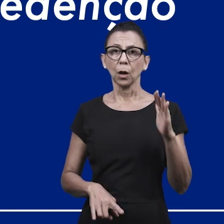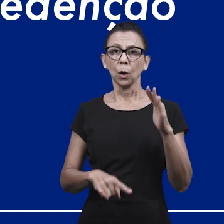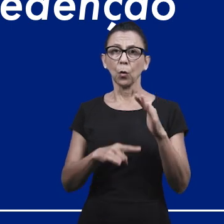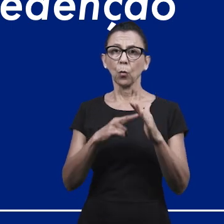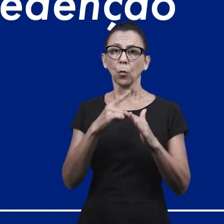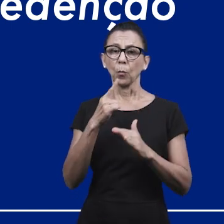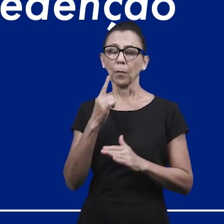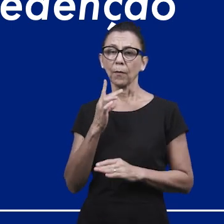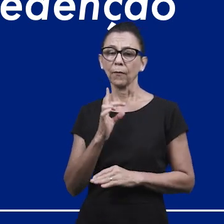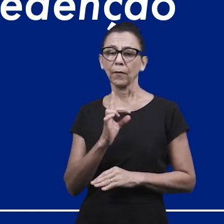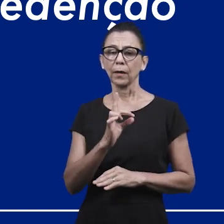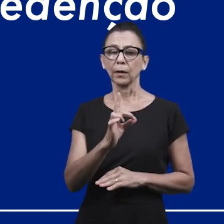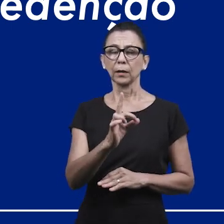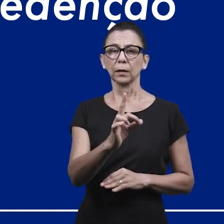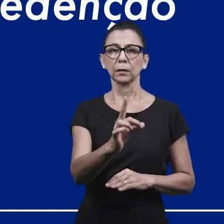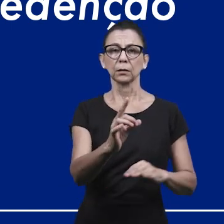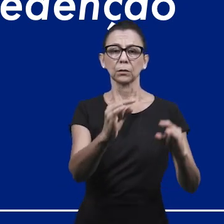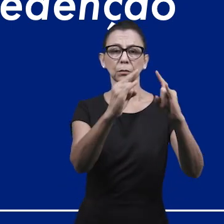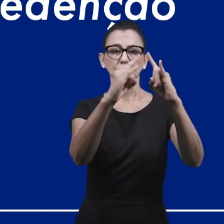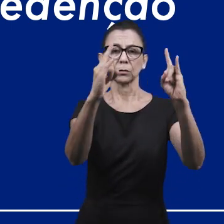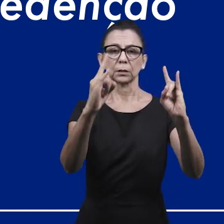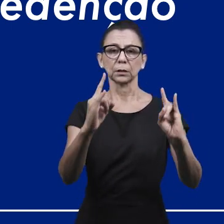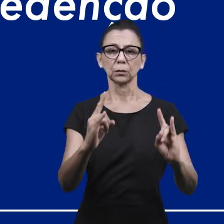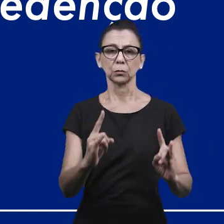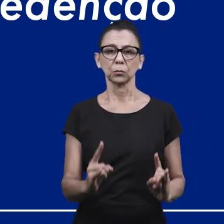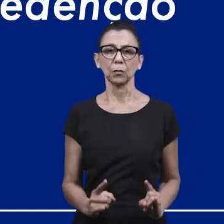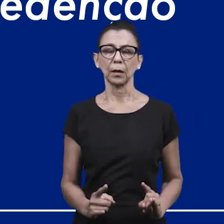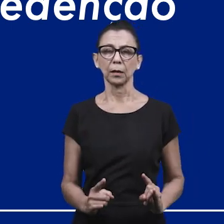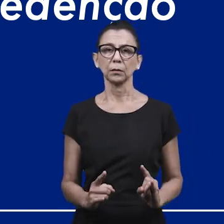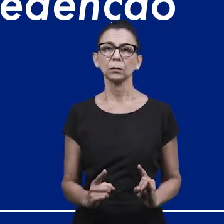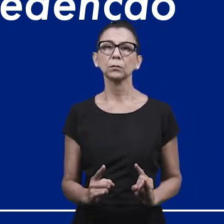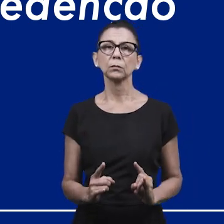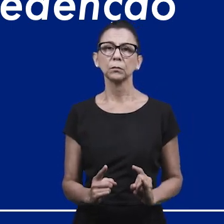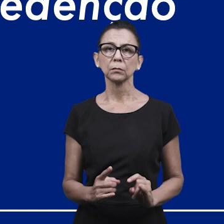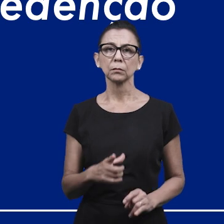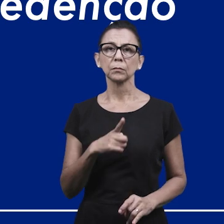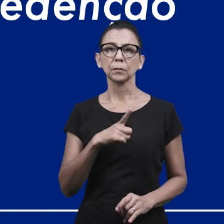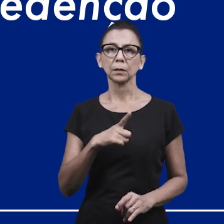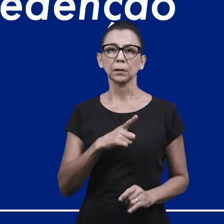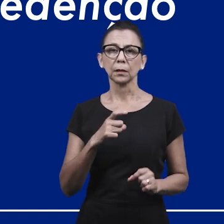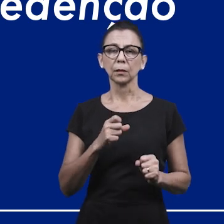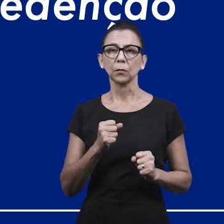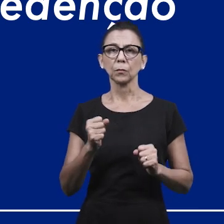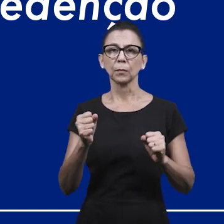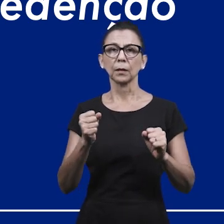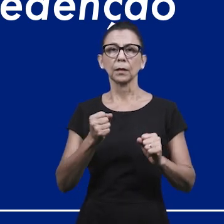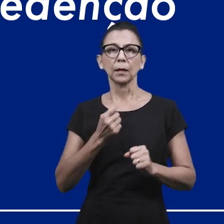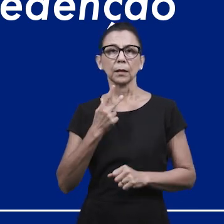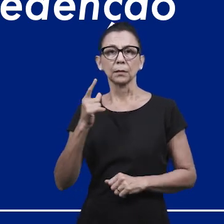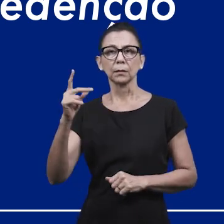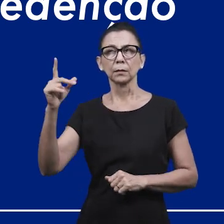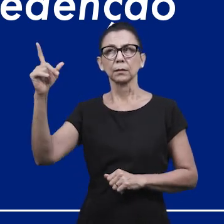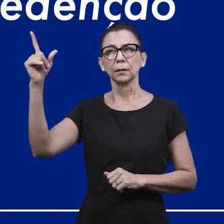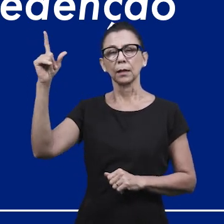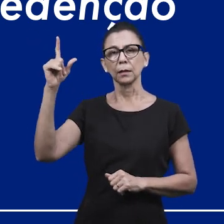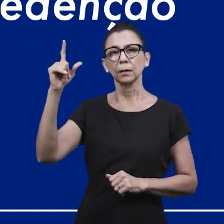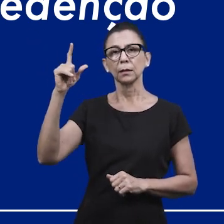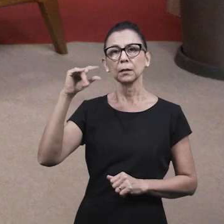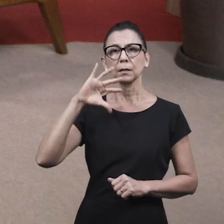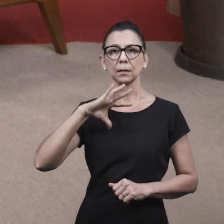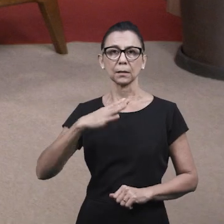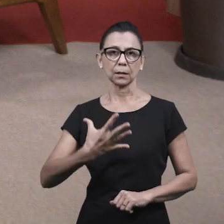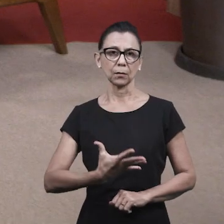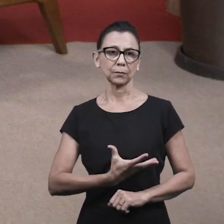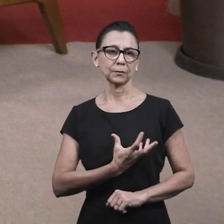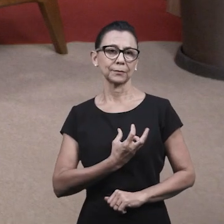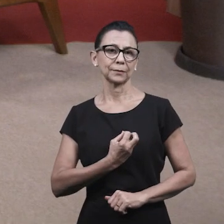il est entré une fois dans le sanctuaire en effectuant une rédemption éternelle. Encore une fois,